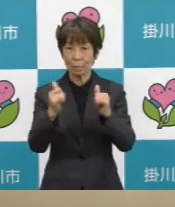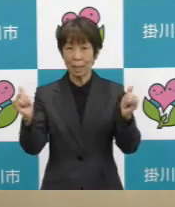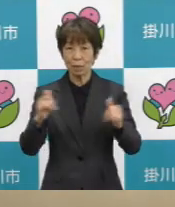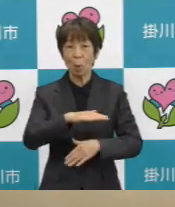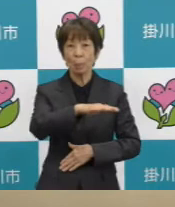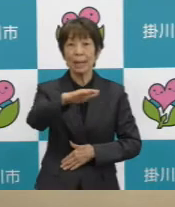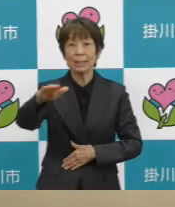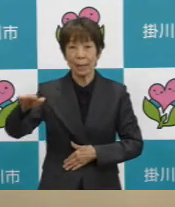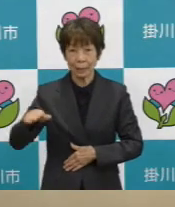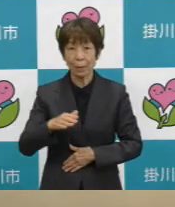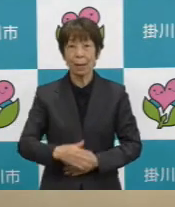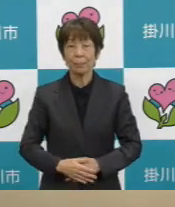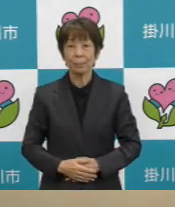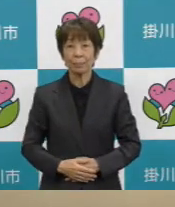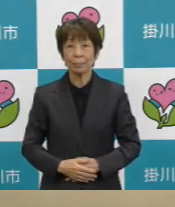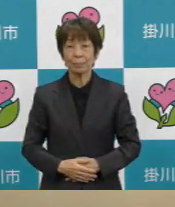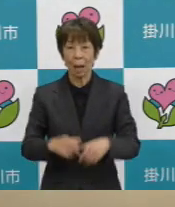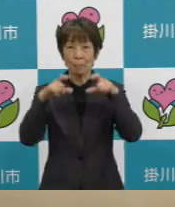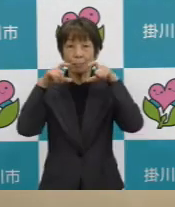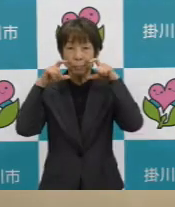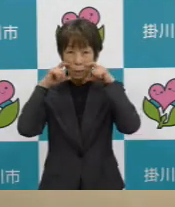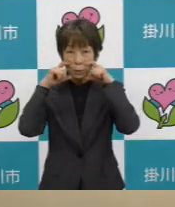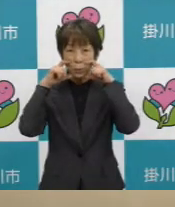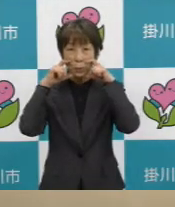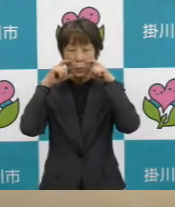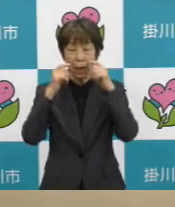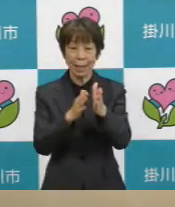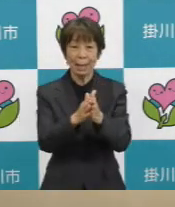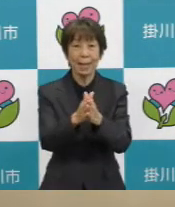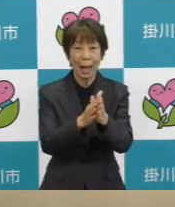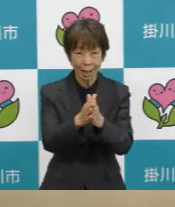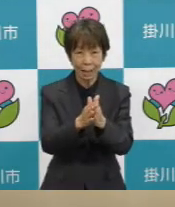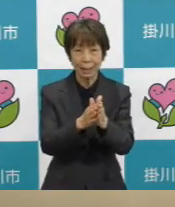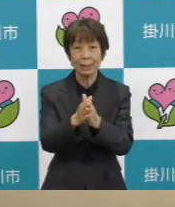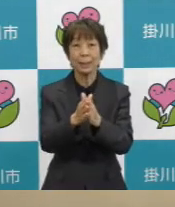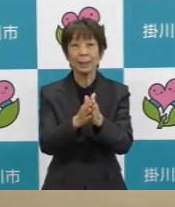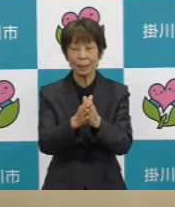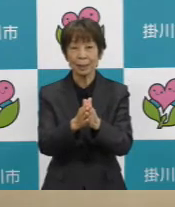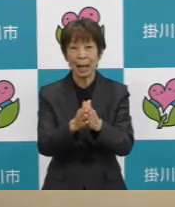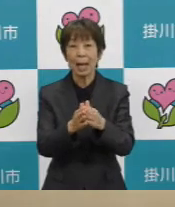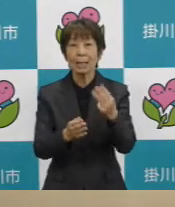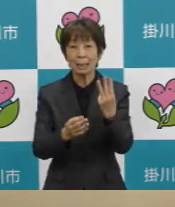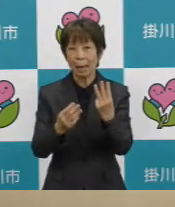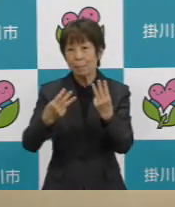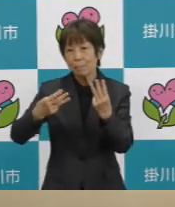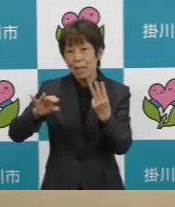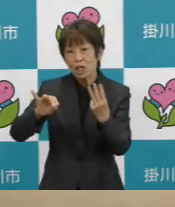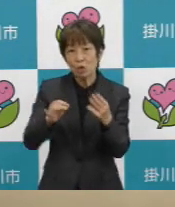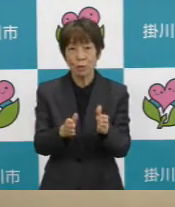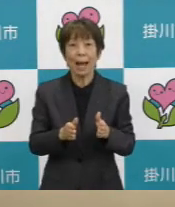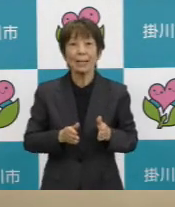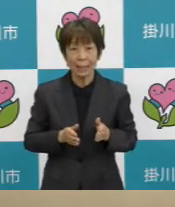に、マスク着用、手洗い、それから3密回避、こういう